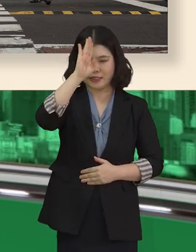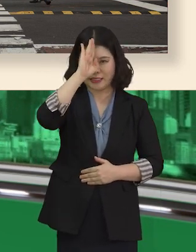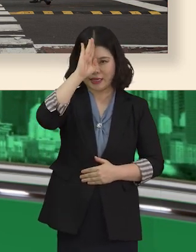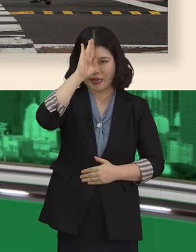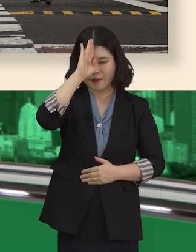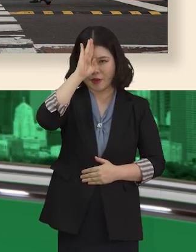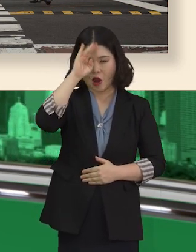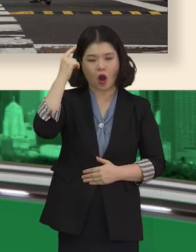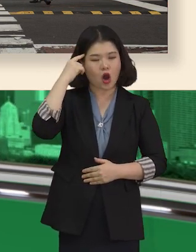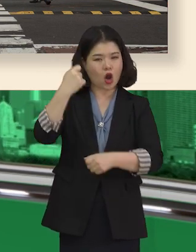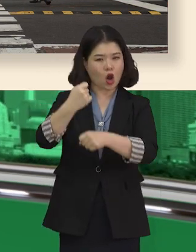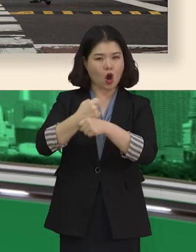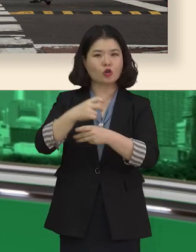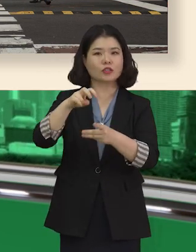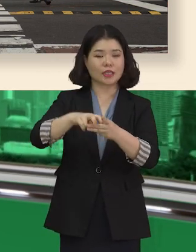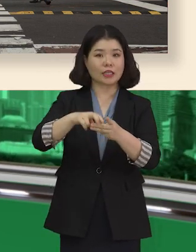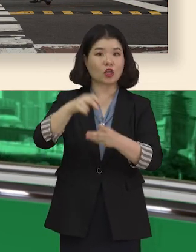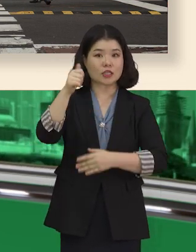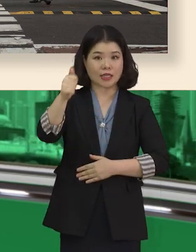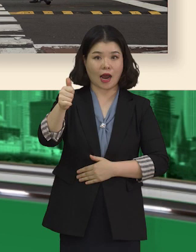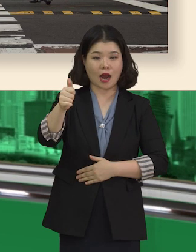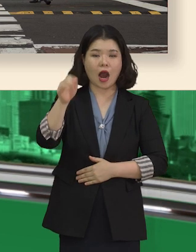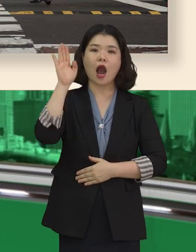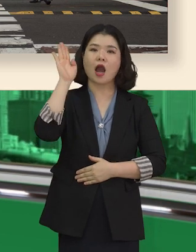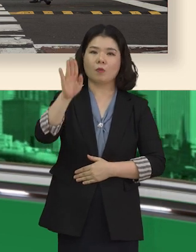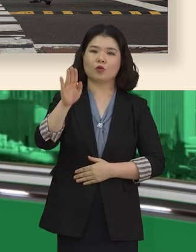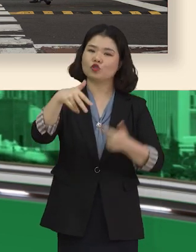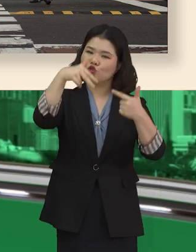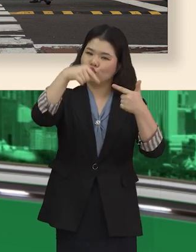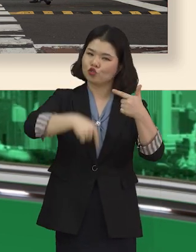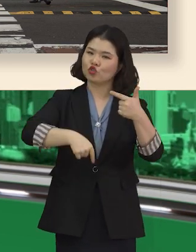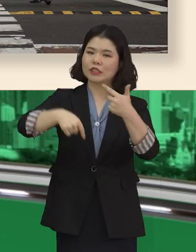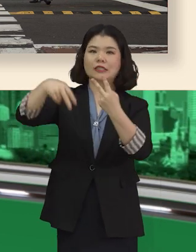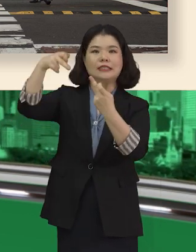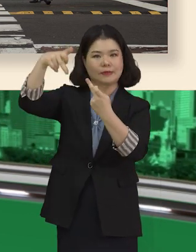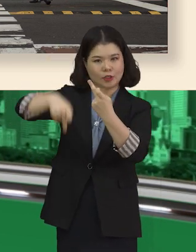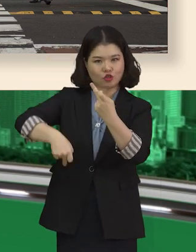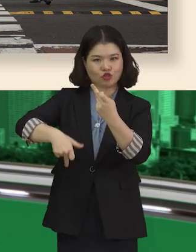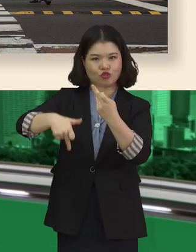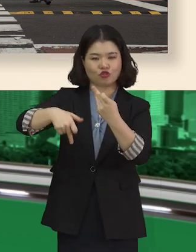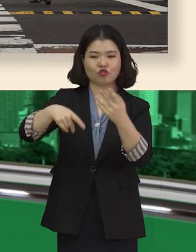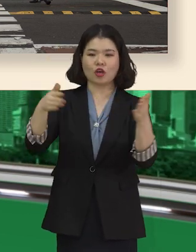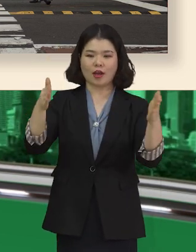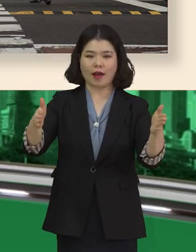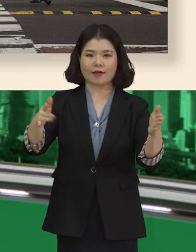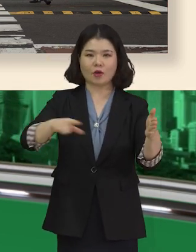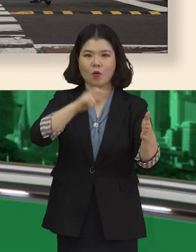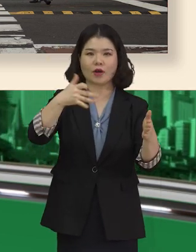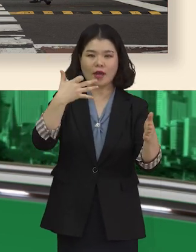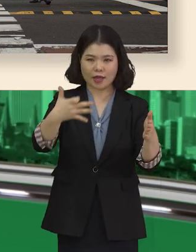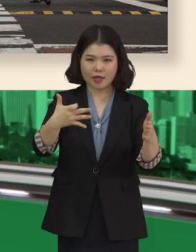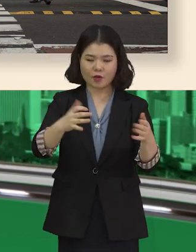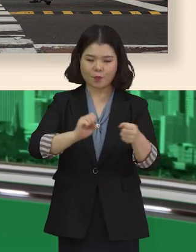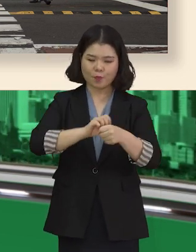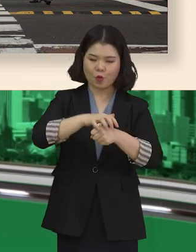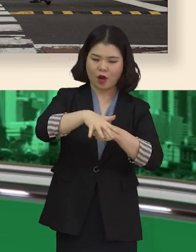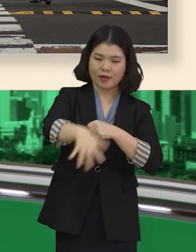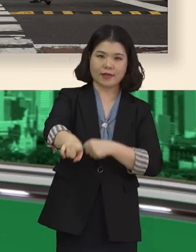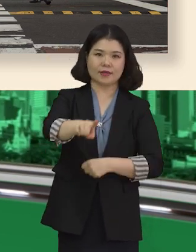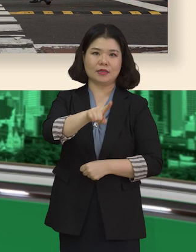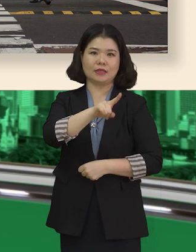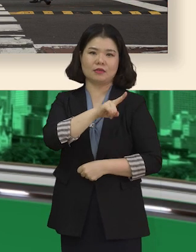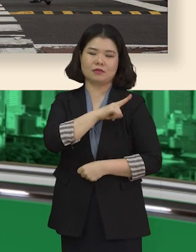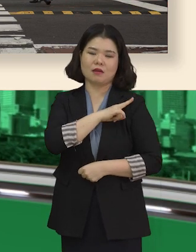미네소타대 전염병연구센터 소장은 앞으로 6 내지 12주가 전체 코로나19 팬데믹에서